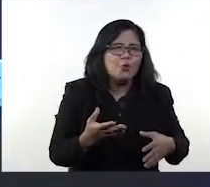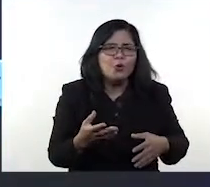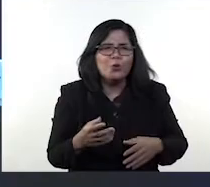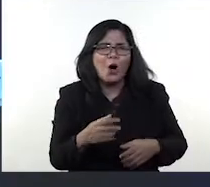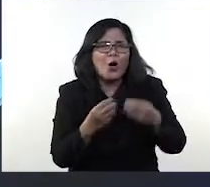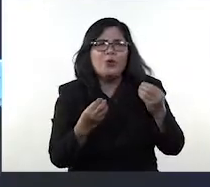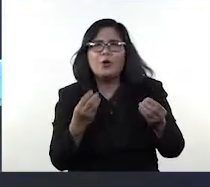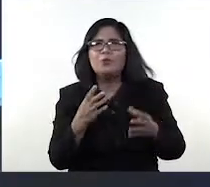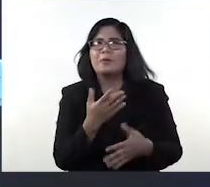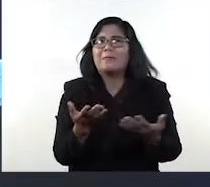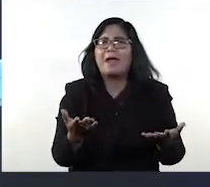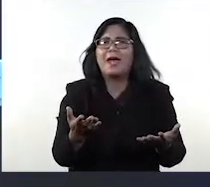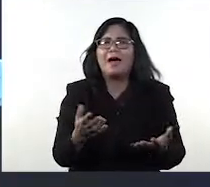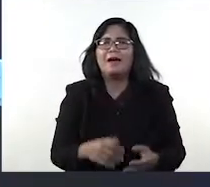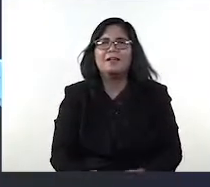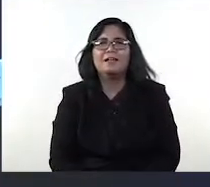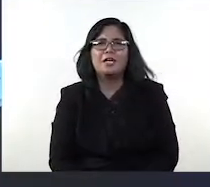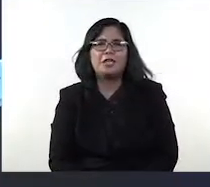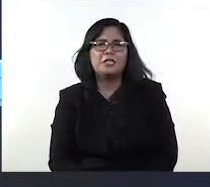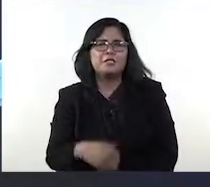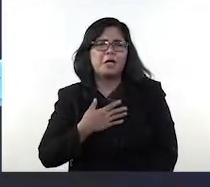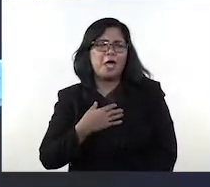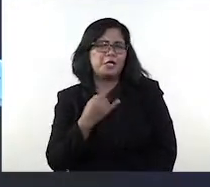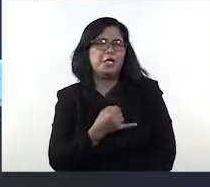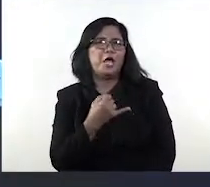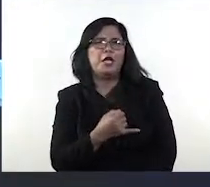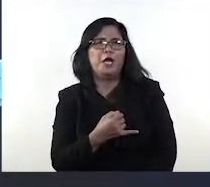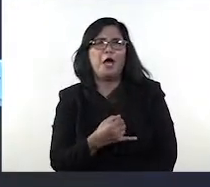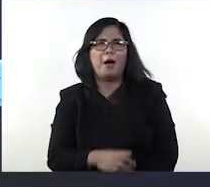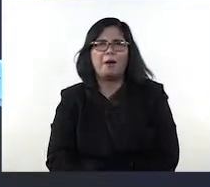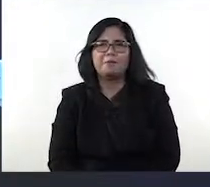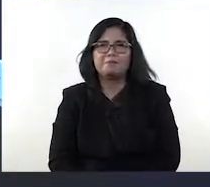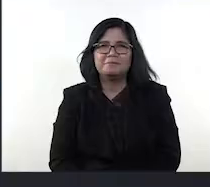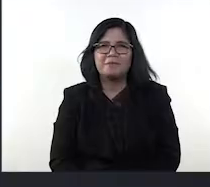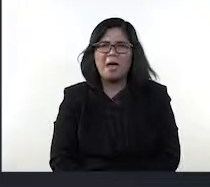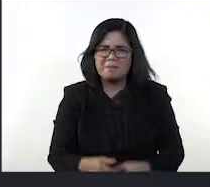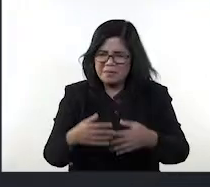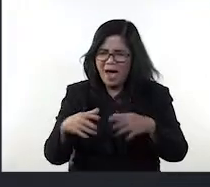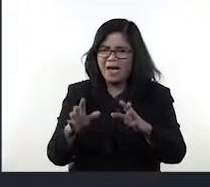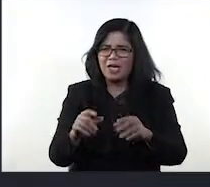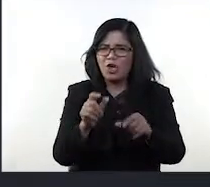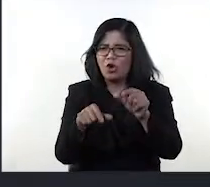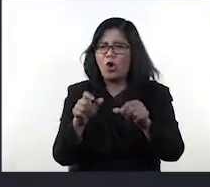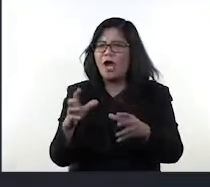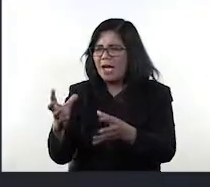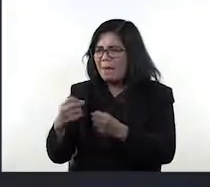tapi dia duluan b dapat juga duluan dapat diketahuinya Ih gue udah dapet dia berendam Karin